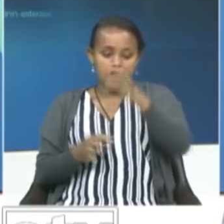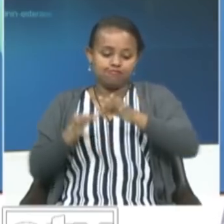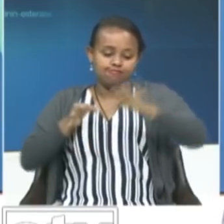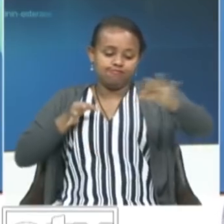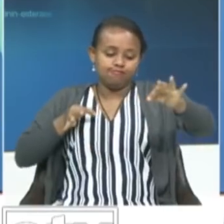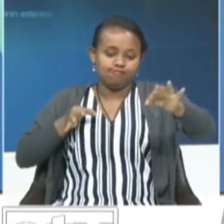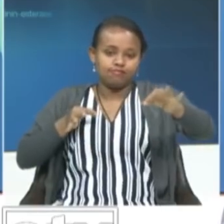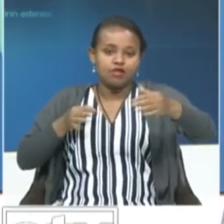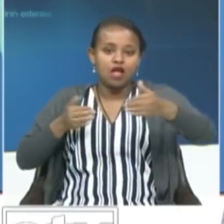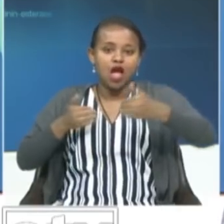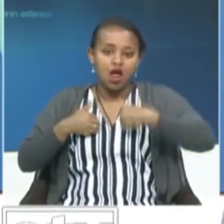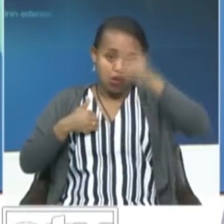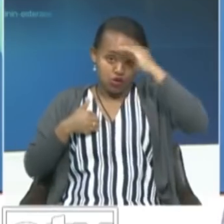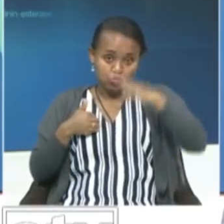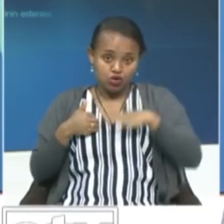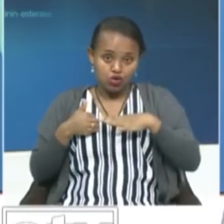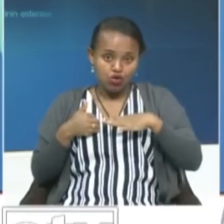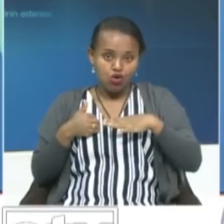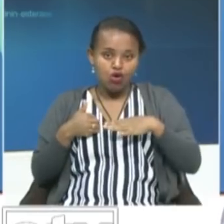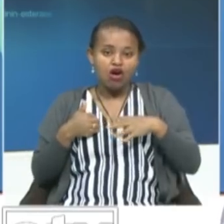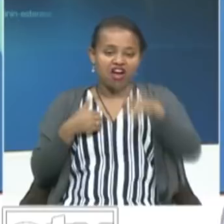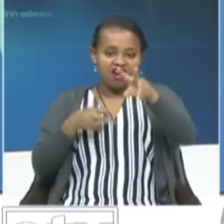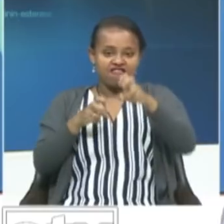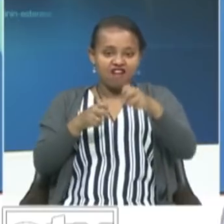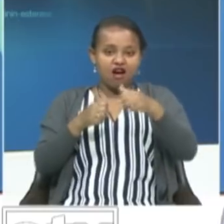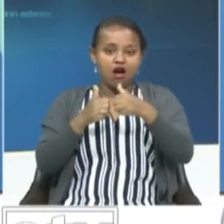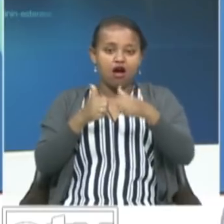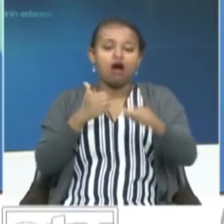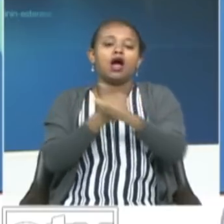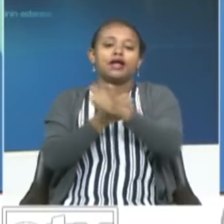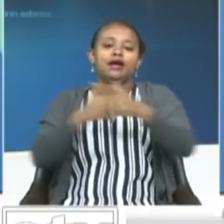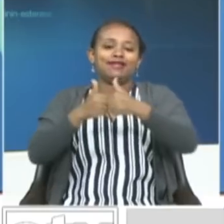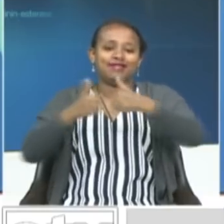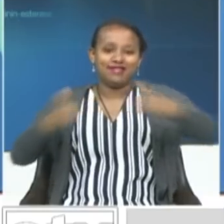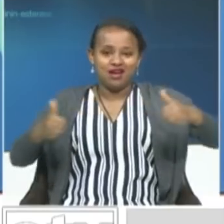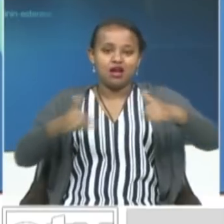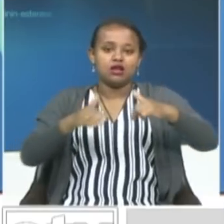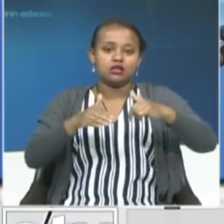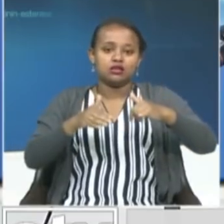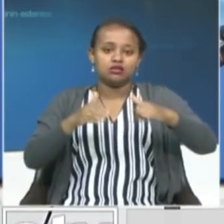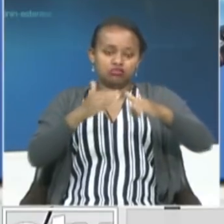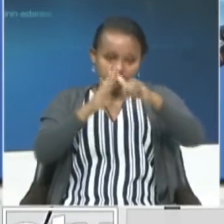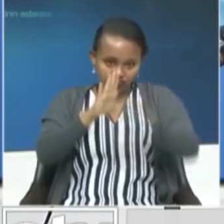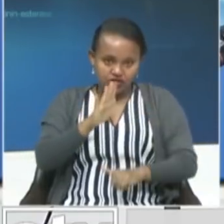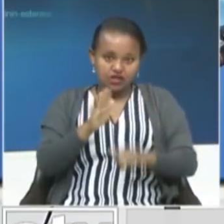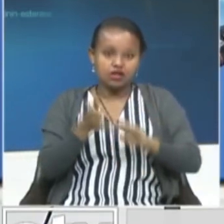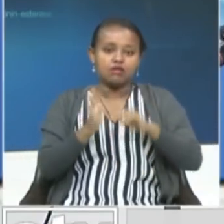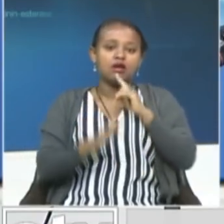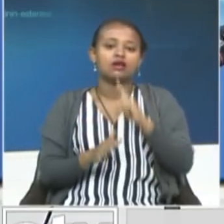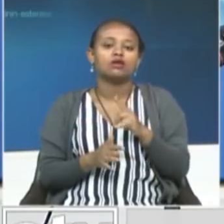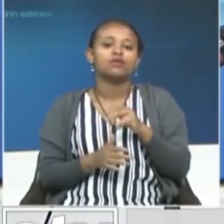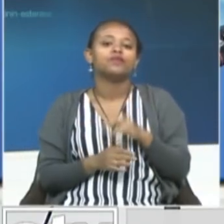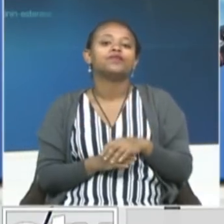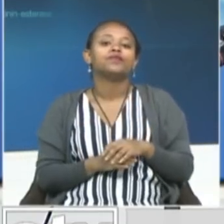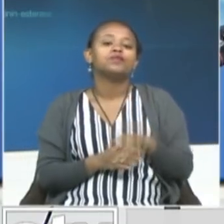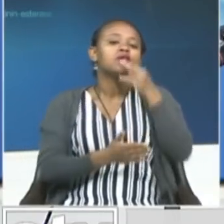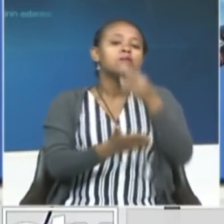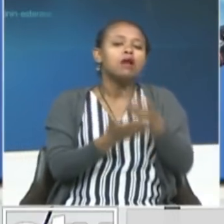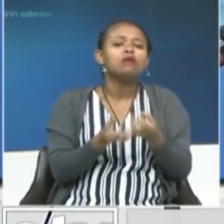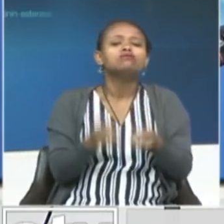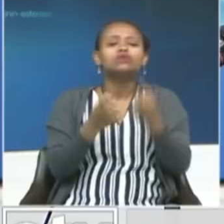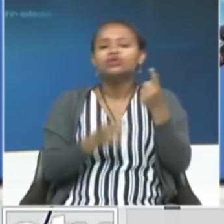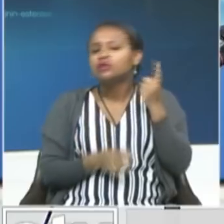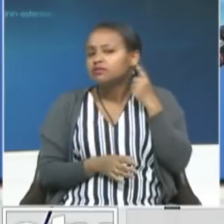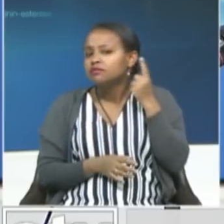ሰው ከአደጋ የከፋ አደጋ ተጋላጭነቱ ሪስኩ ዝቅ ይላል ማለት ነው። መልካም። ብዙ ጊዜ